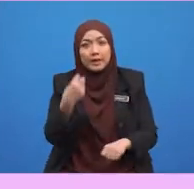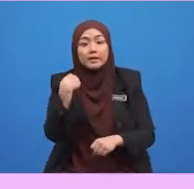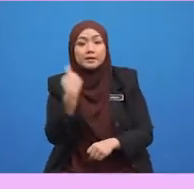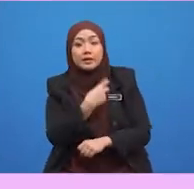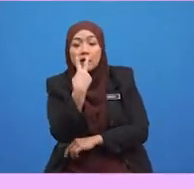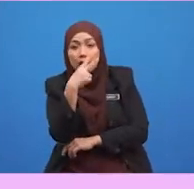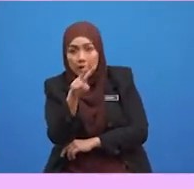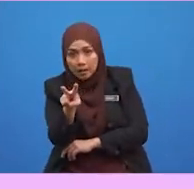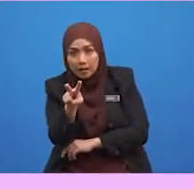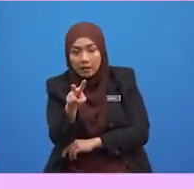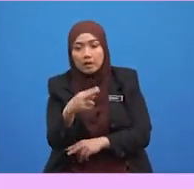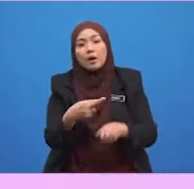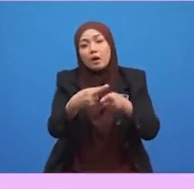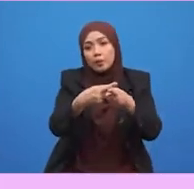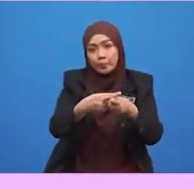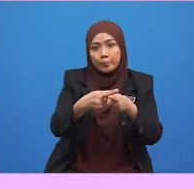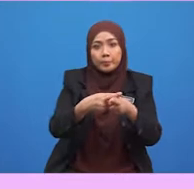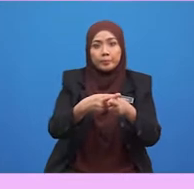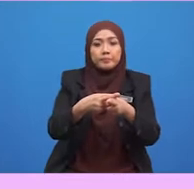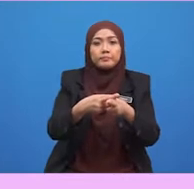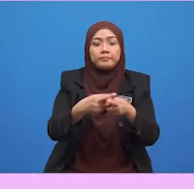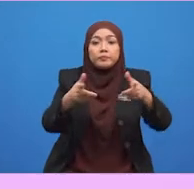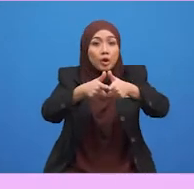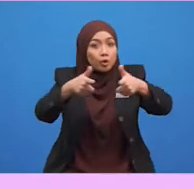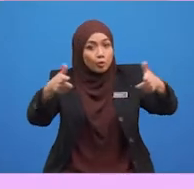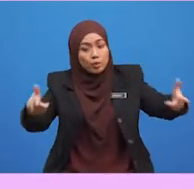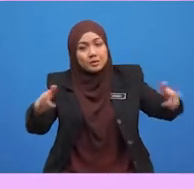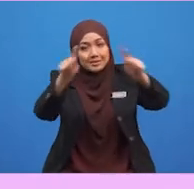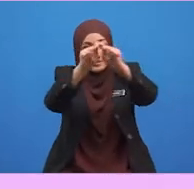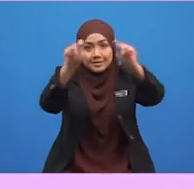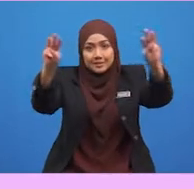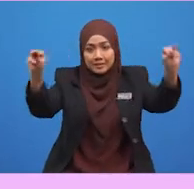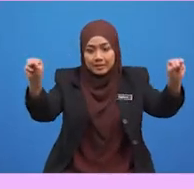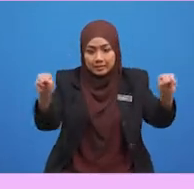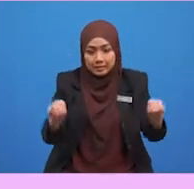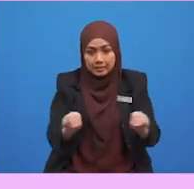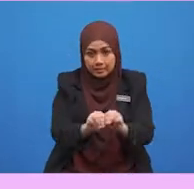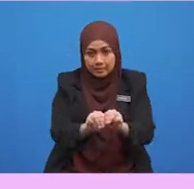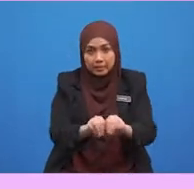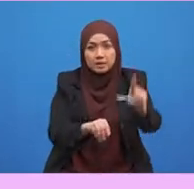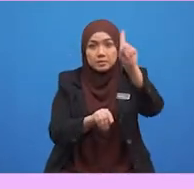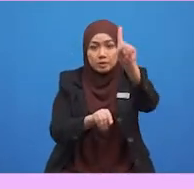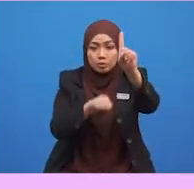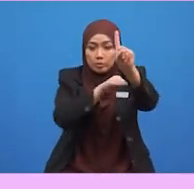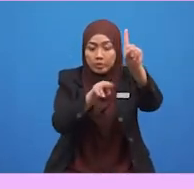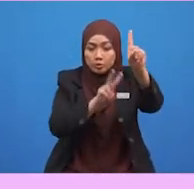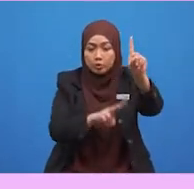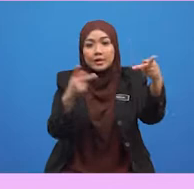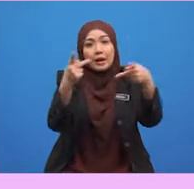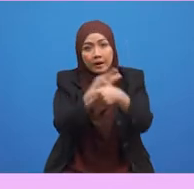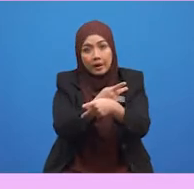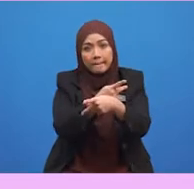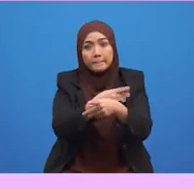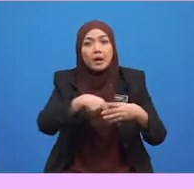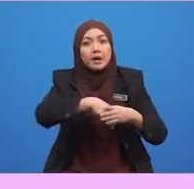dihasilkan. Kesimpulannya, rumus luas trapezium sama dengan 1 per 2